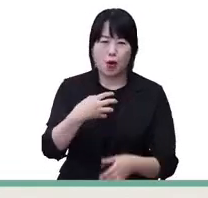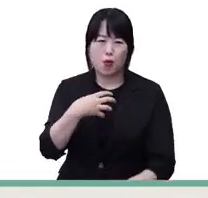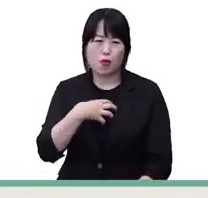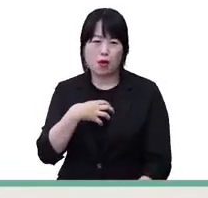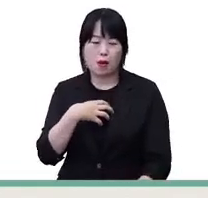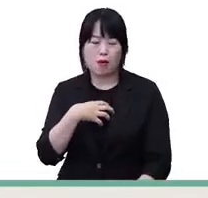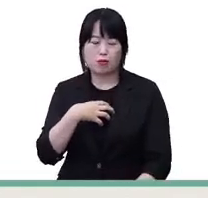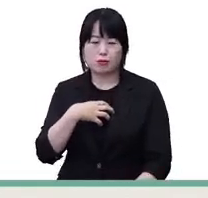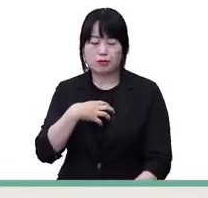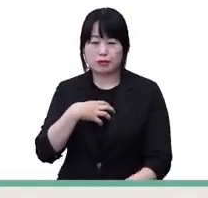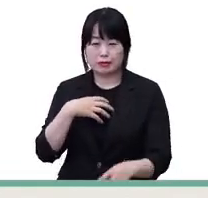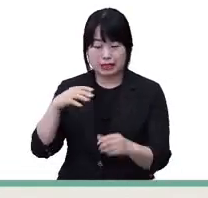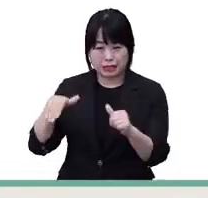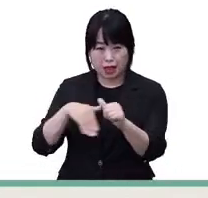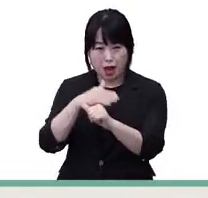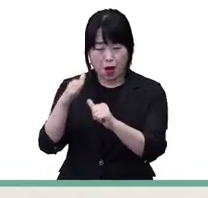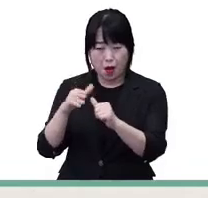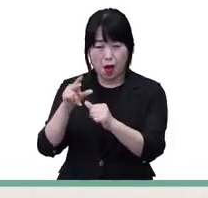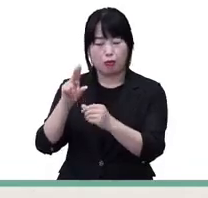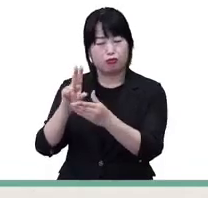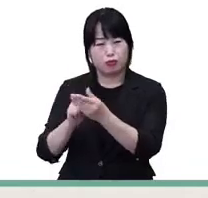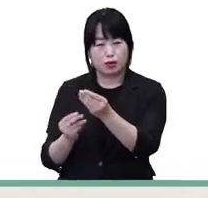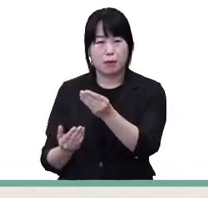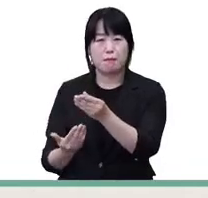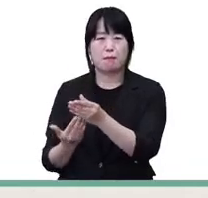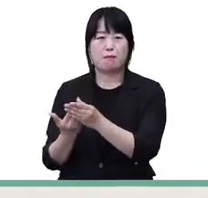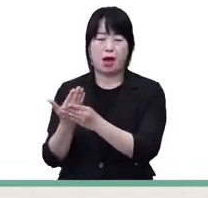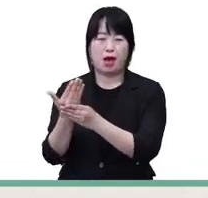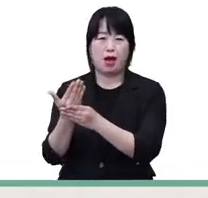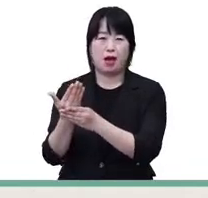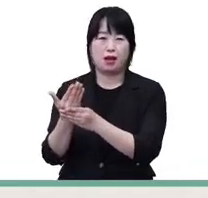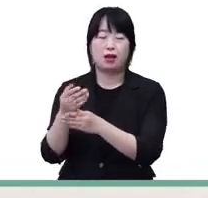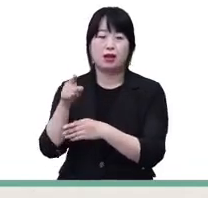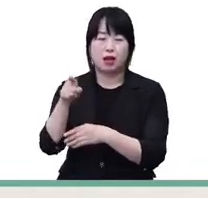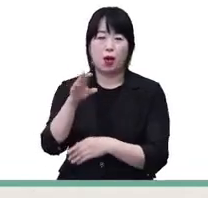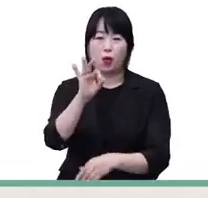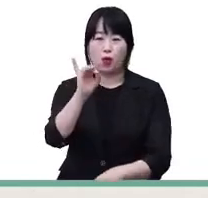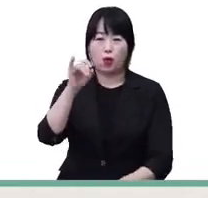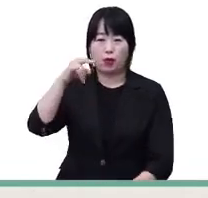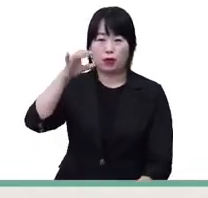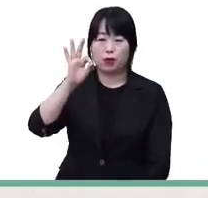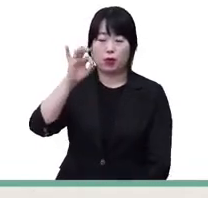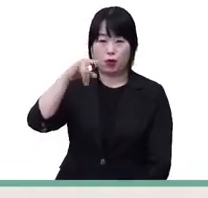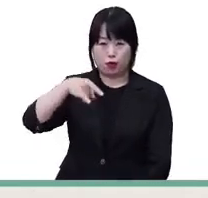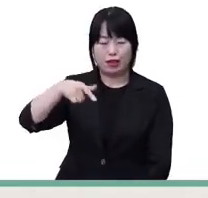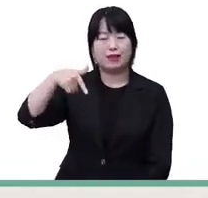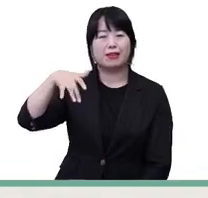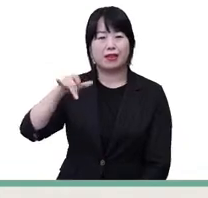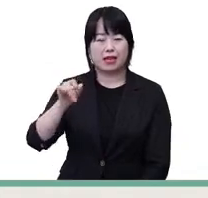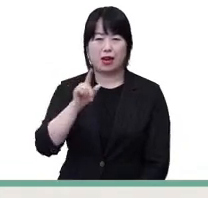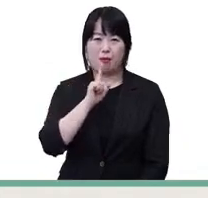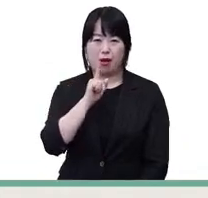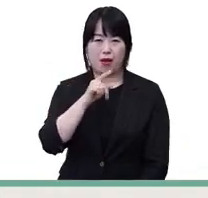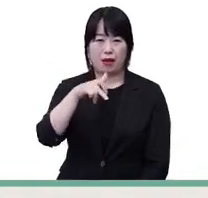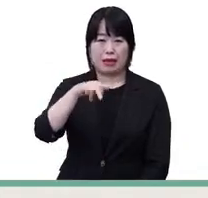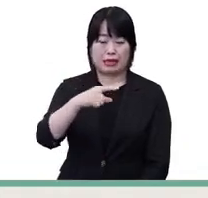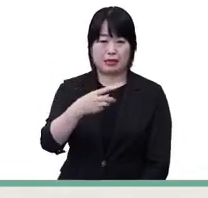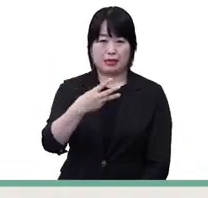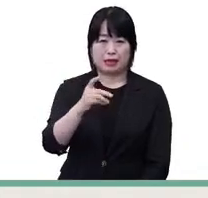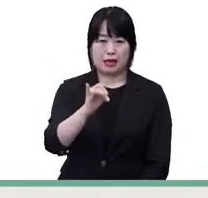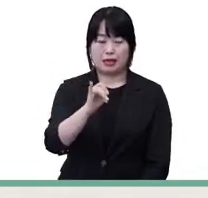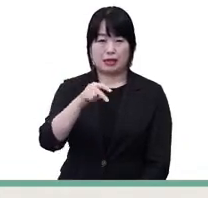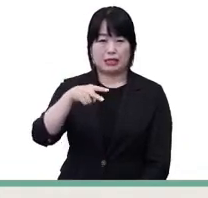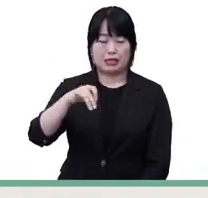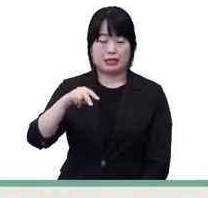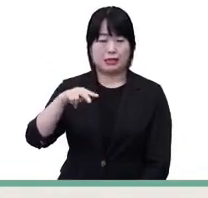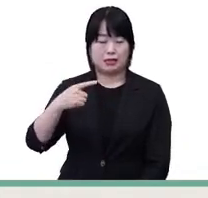위험성 있는 상황을 초래하는 그런 돌발적인 사건을 위기라고 합니다. 그래서 이 크라이시스의 언어적